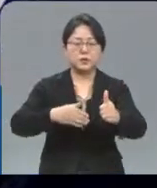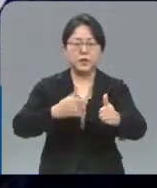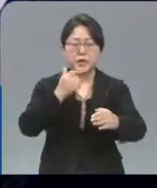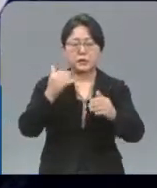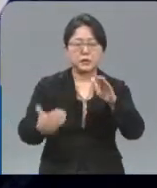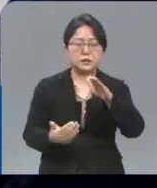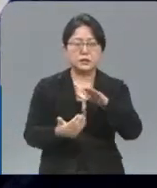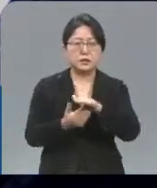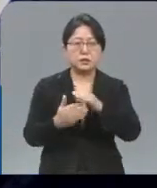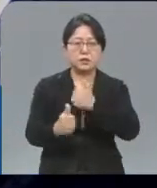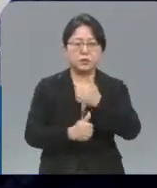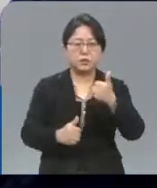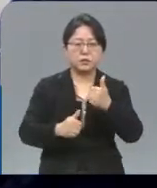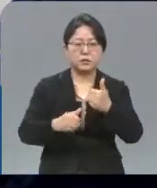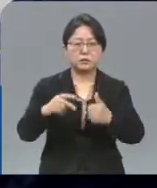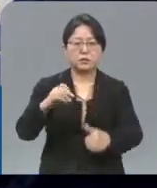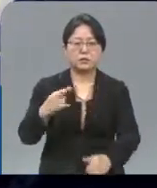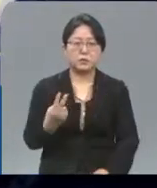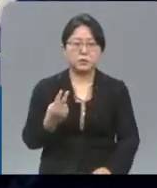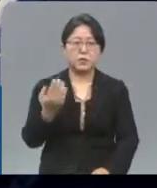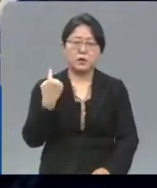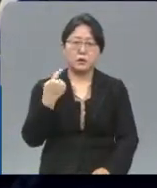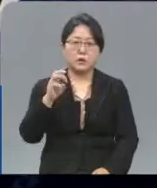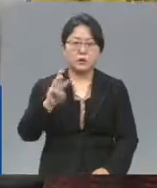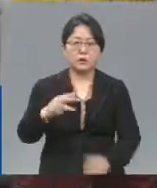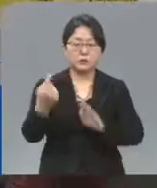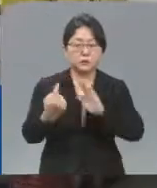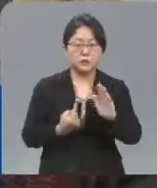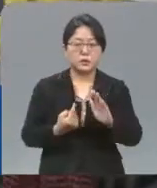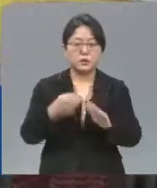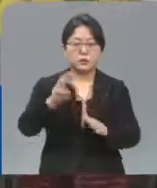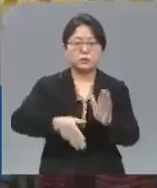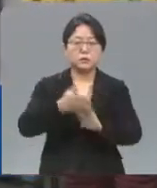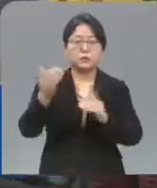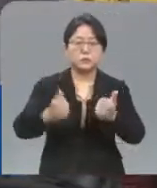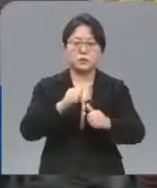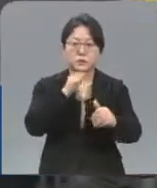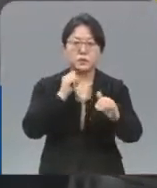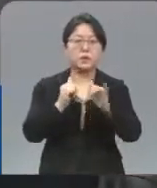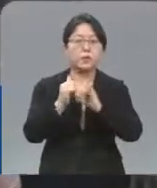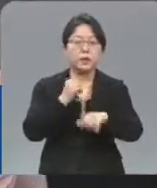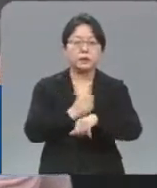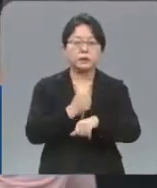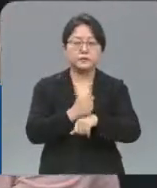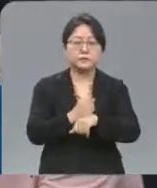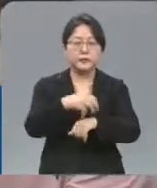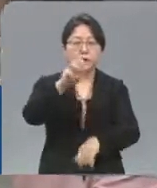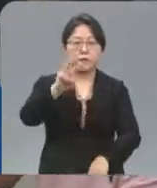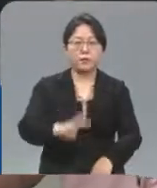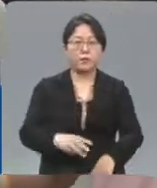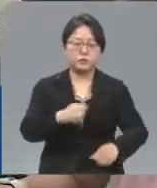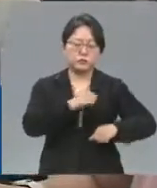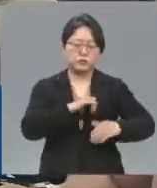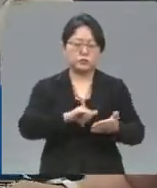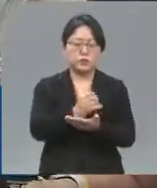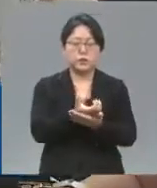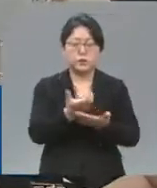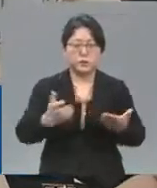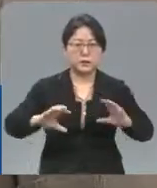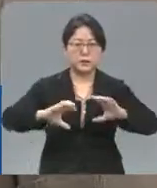최고위원 후보인 서영교 의원도 어제 광주를 찾아 광주시의회에서 기자회견을 열고 광주군공항